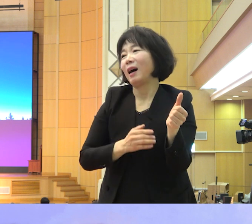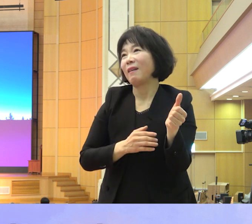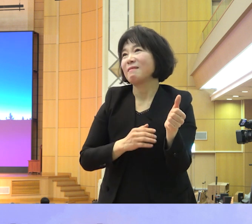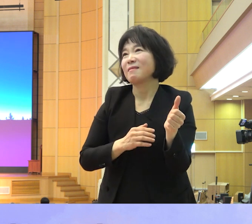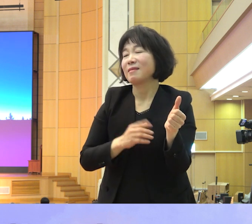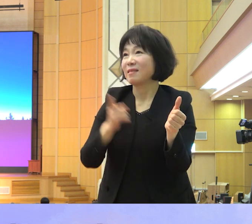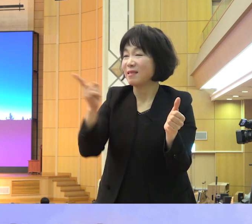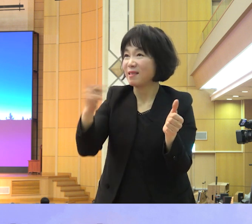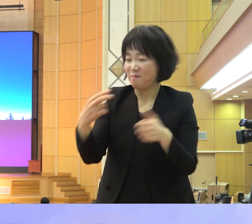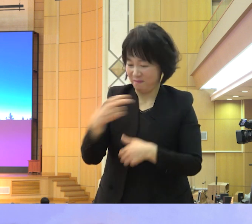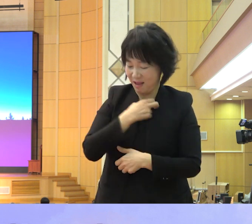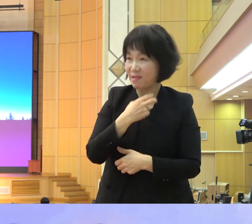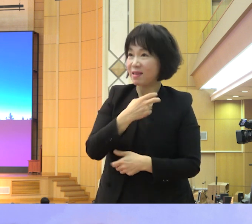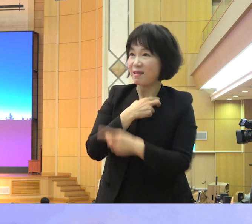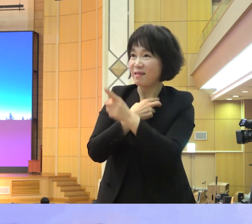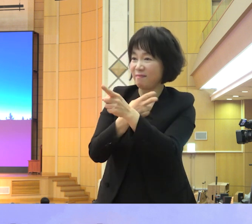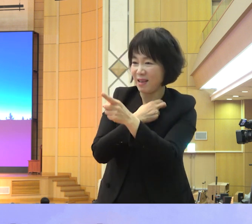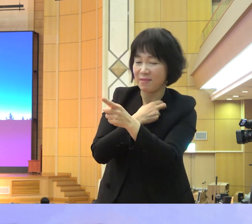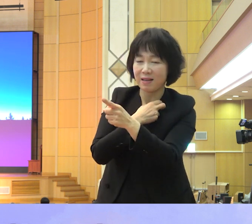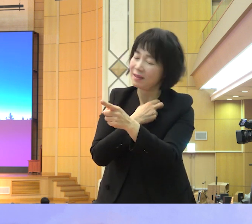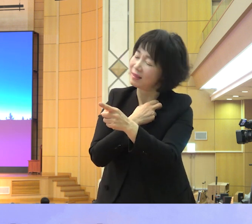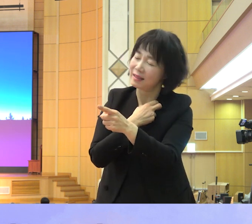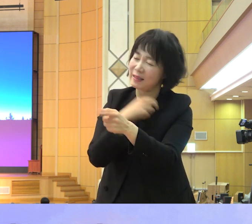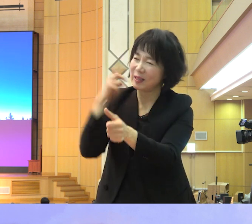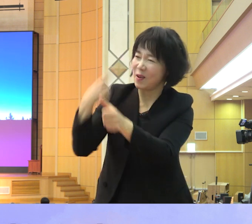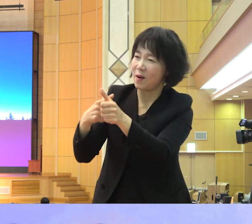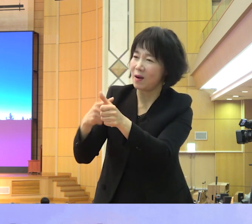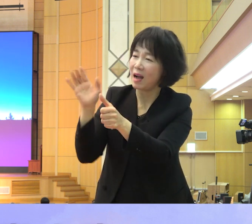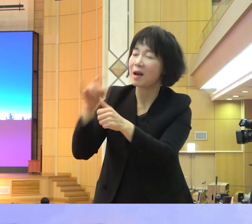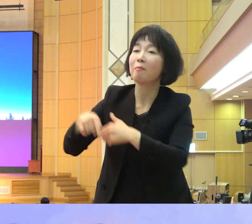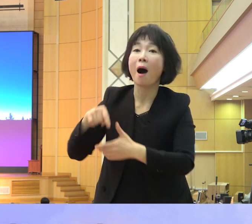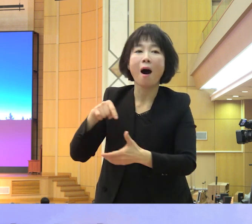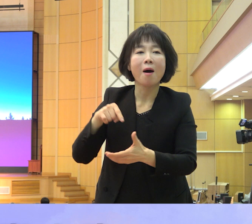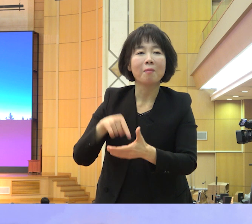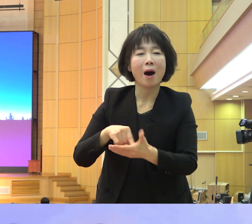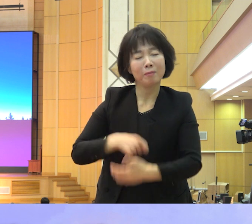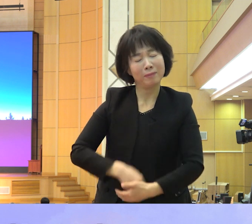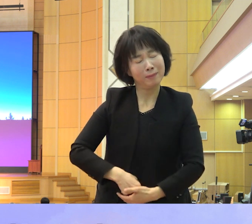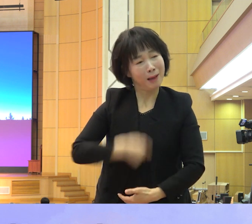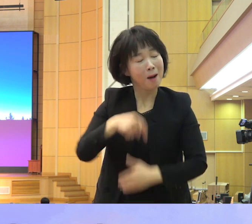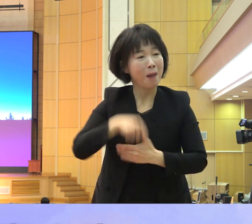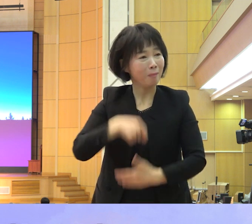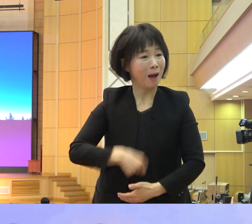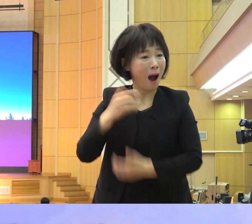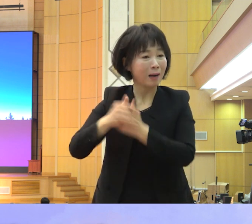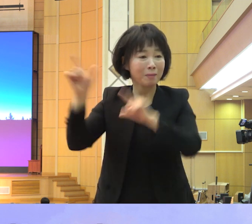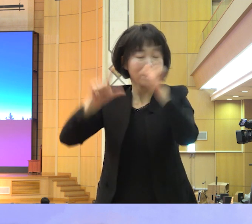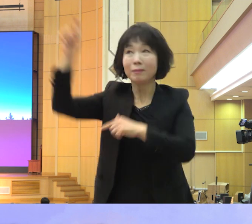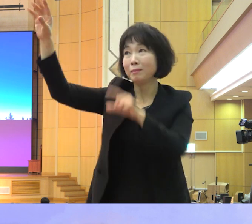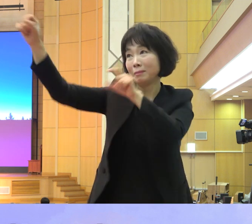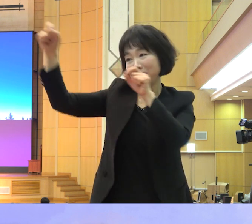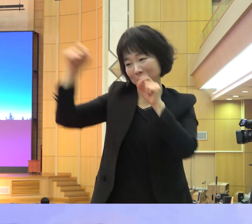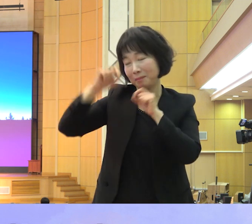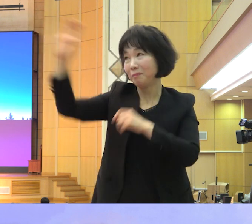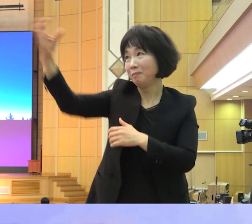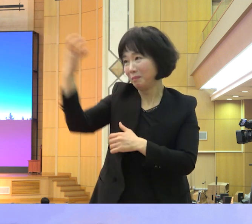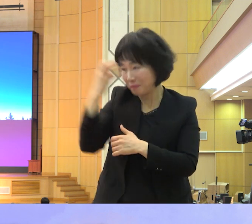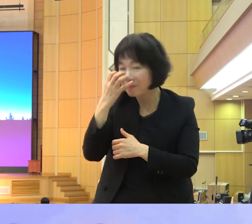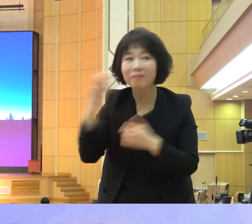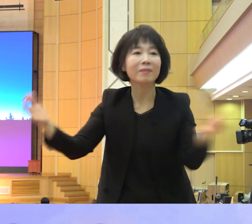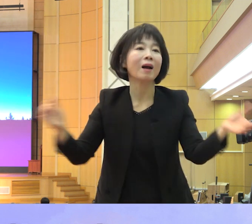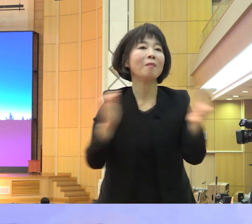다시는 안 보려고 했을지도 몰라요. 근데 욥은 참 마음이 전능한 하나님 믿어서 그런지, 그